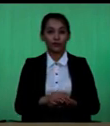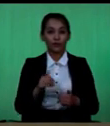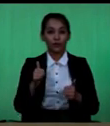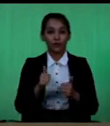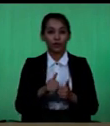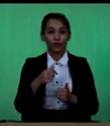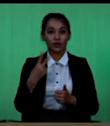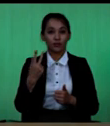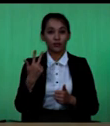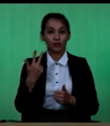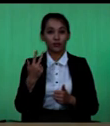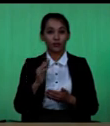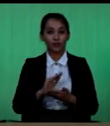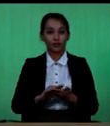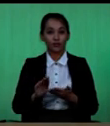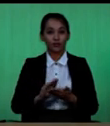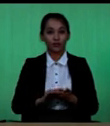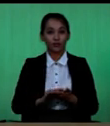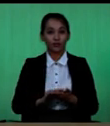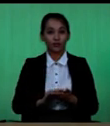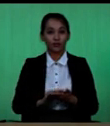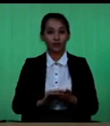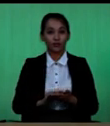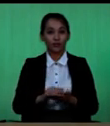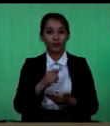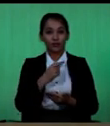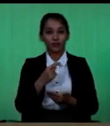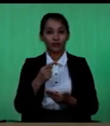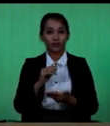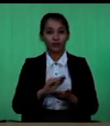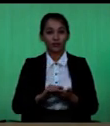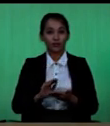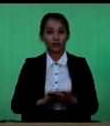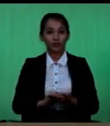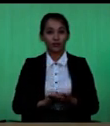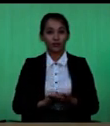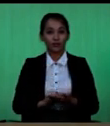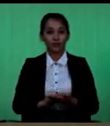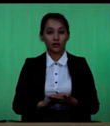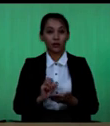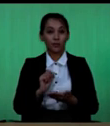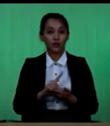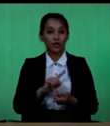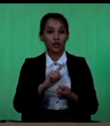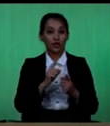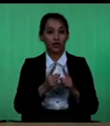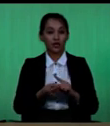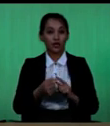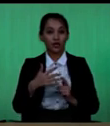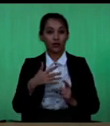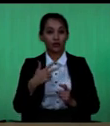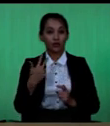yozdim va quyidagi belgini qo'ydim. Endi u sonli ifodaga aylandi. 53